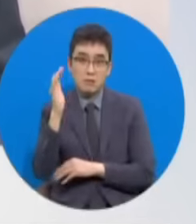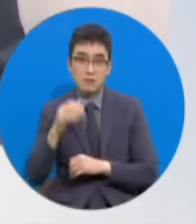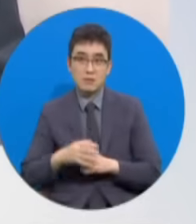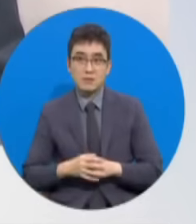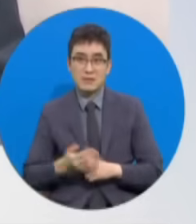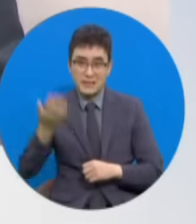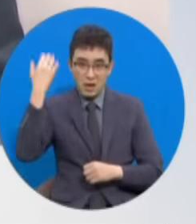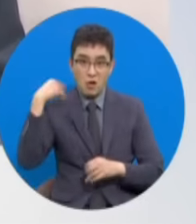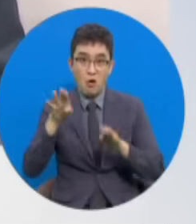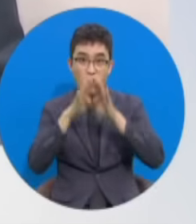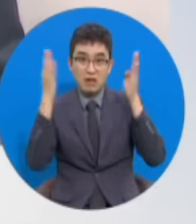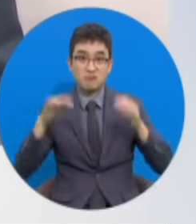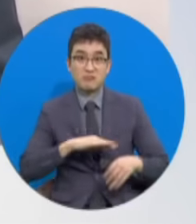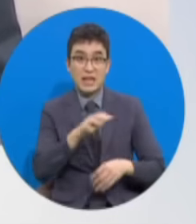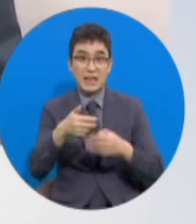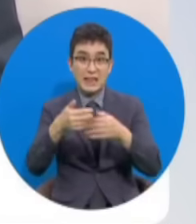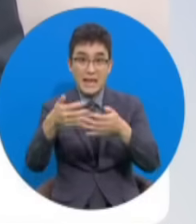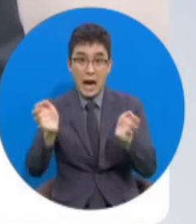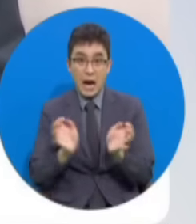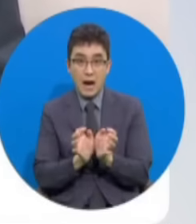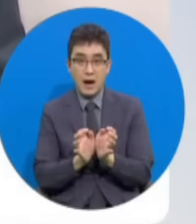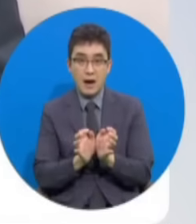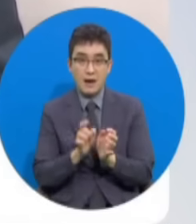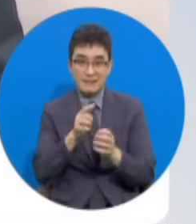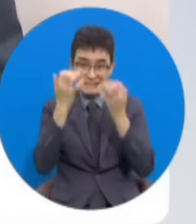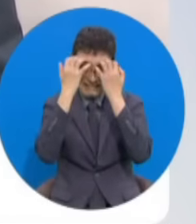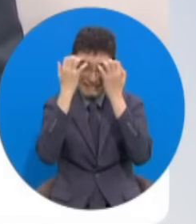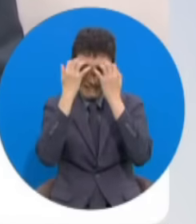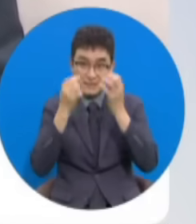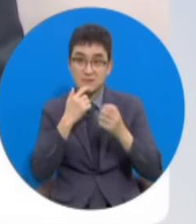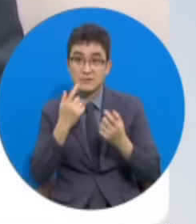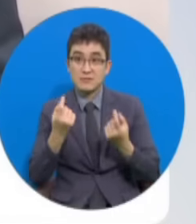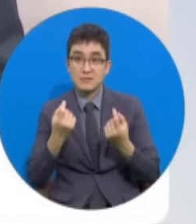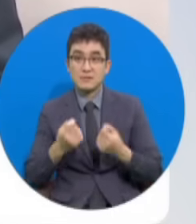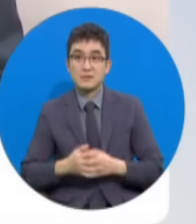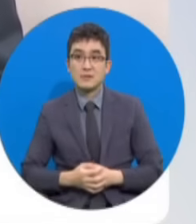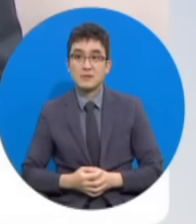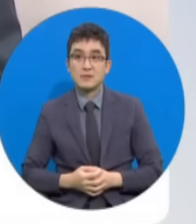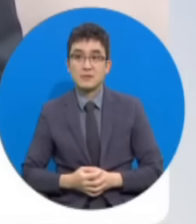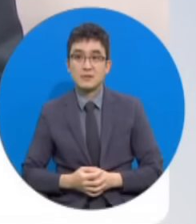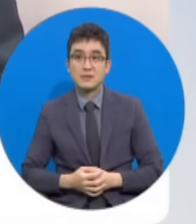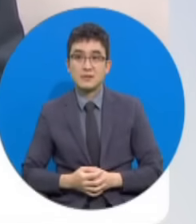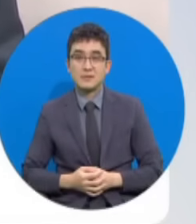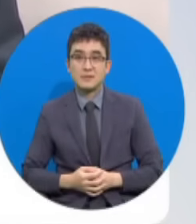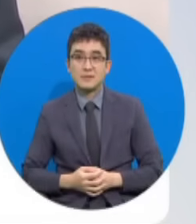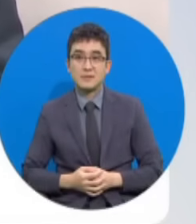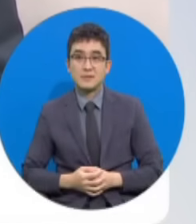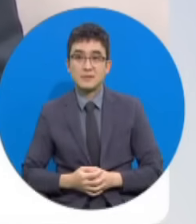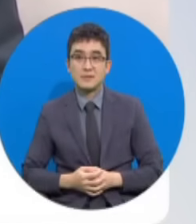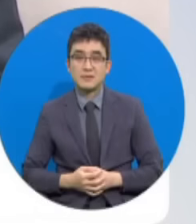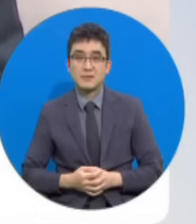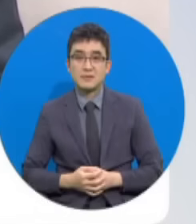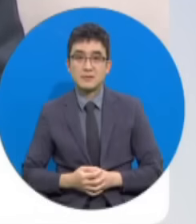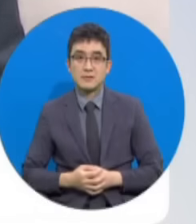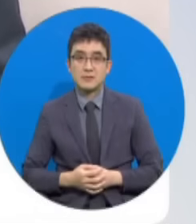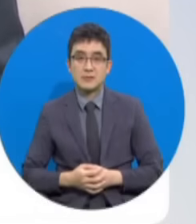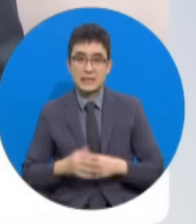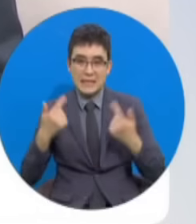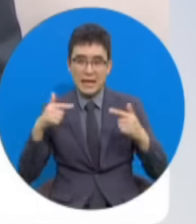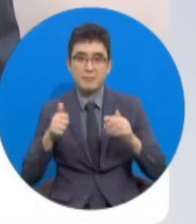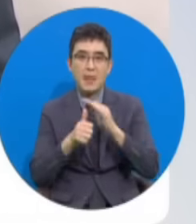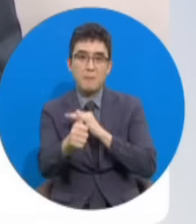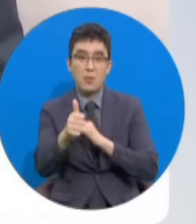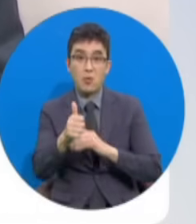쪼개지기 직전에 네. 당 사수파의 최전선에겠잖아요. 네. 그때 의정현이었나요? 참정현이었나요? 참정현. 참정현의 네. 뭐 상임대표를 했죠.